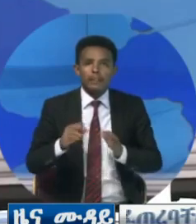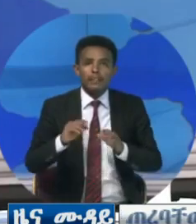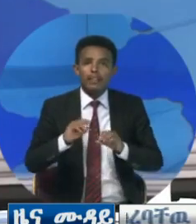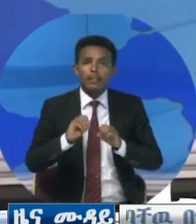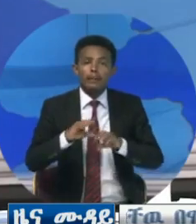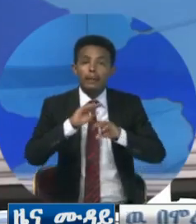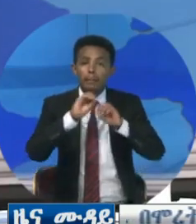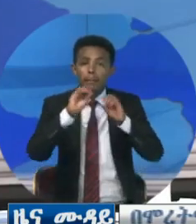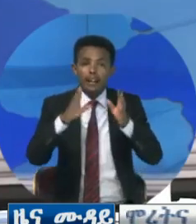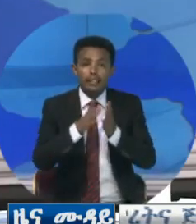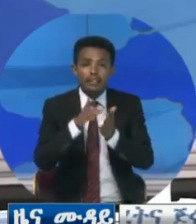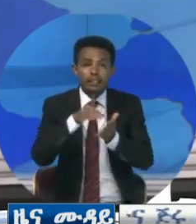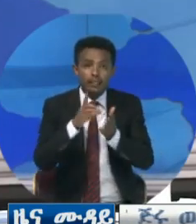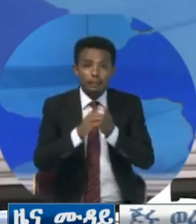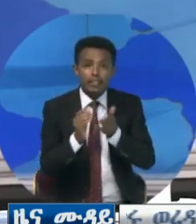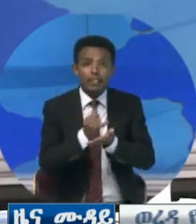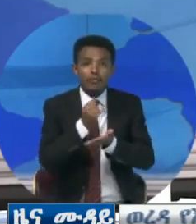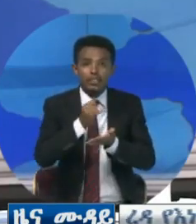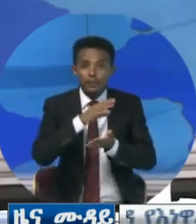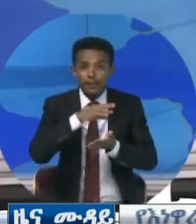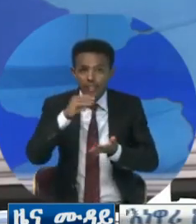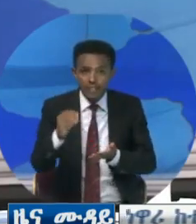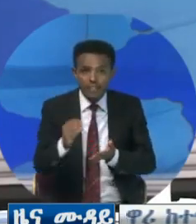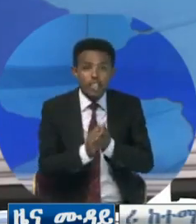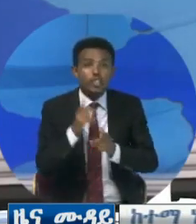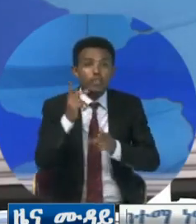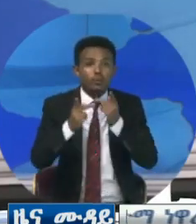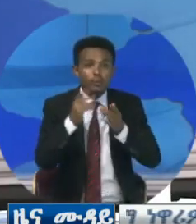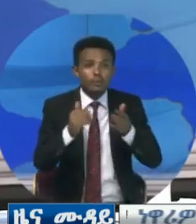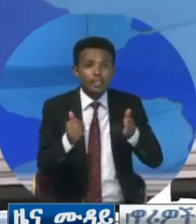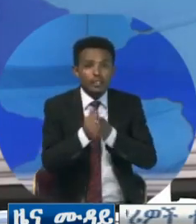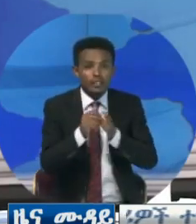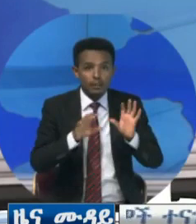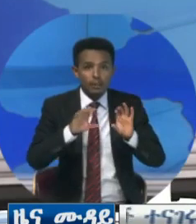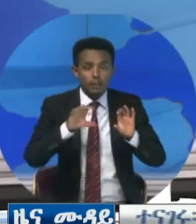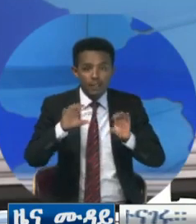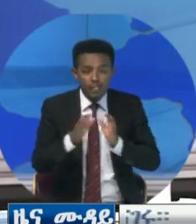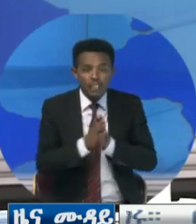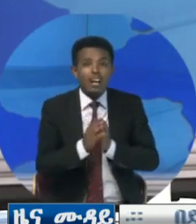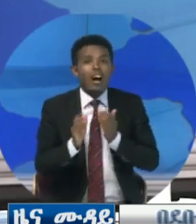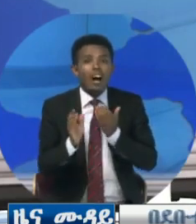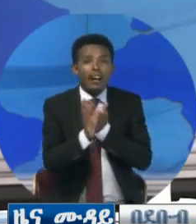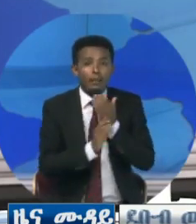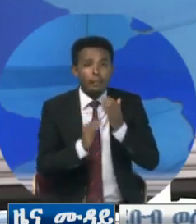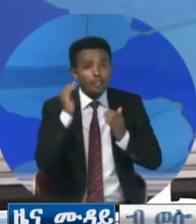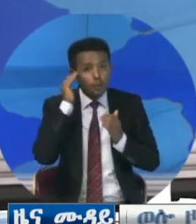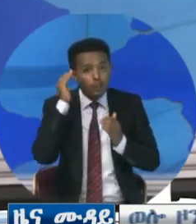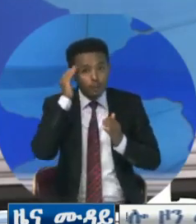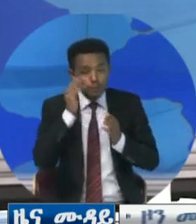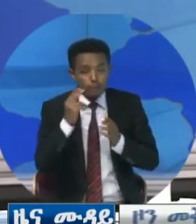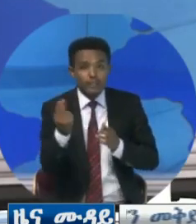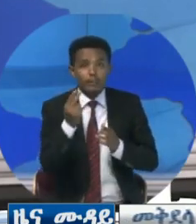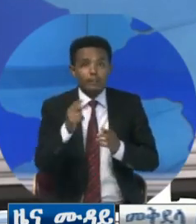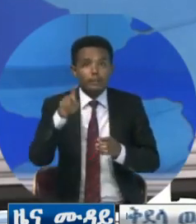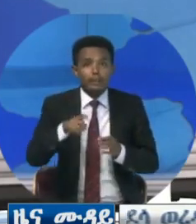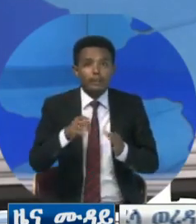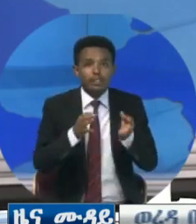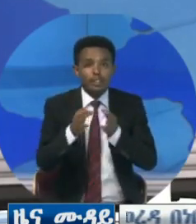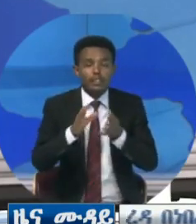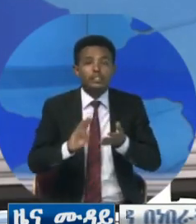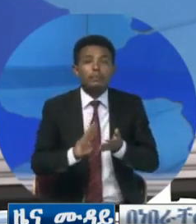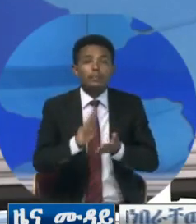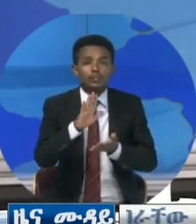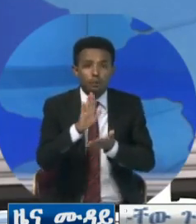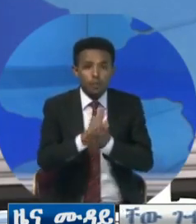የደብረ ብርሃን ከተማን የኢንቨስትመንትና የቱሪዝም መዳረሻ ለማድረግ ሀገር በቀል እውቀቶችን መጠቀም እንደሚገባ ተገለጸ። ሰሜን